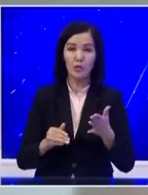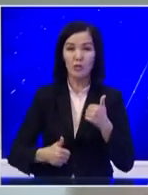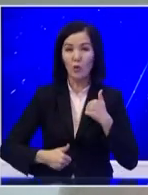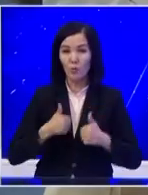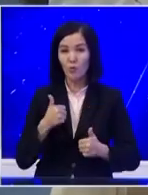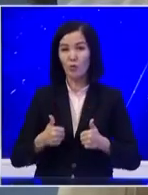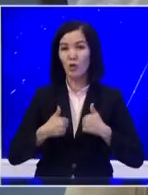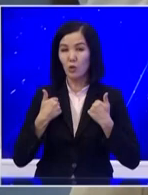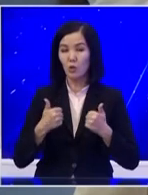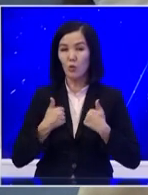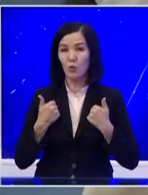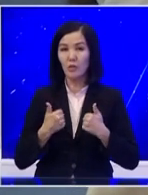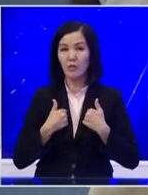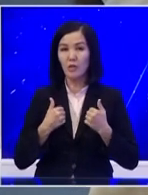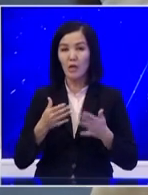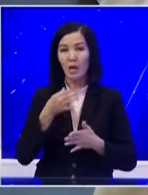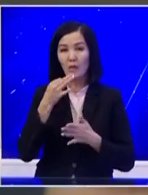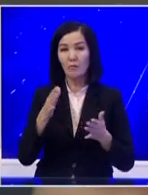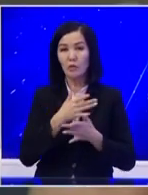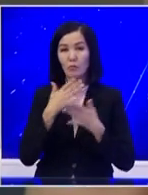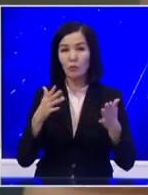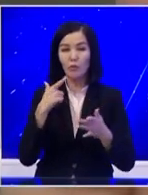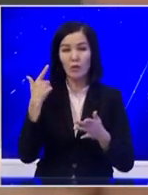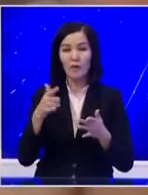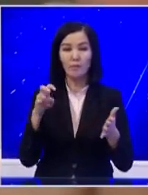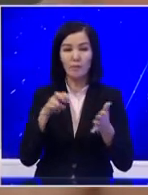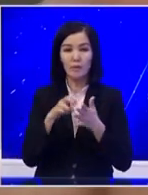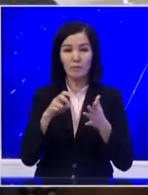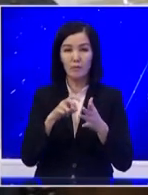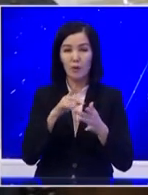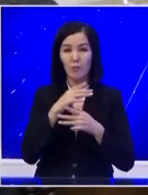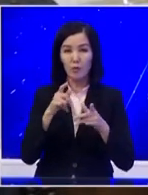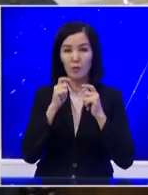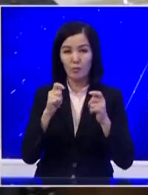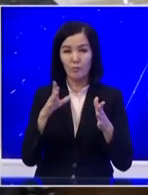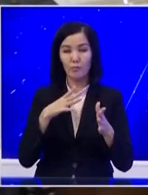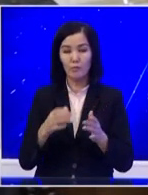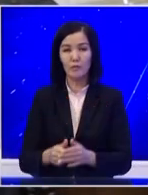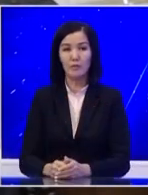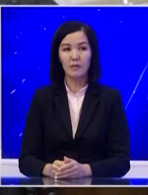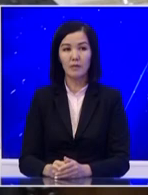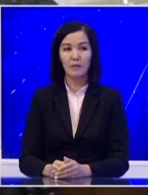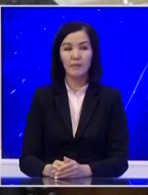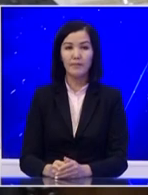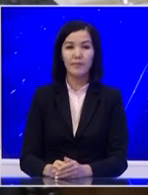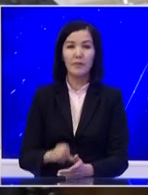преданность профессии Айжан отмечена множеством дипломов, грамот и благодарственных писем. Материалы Айжан